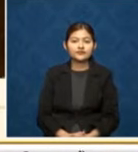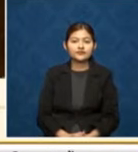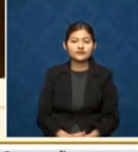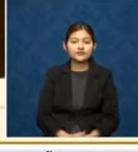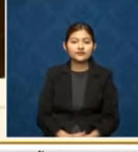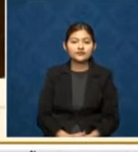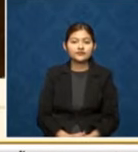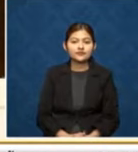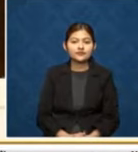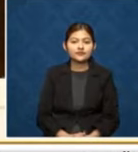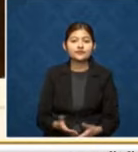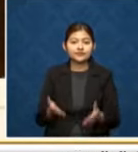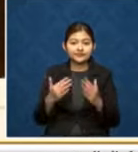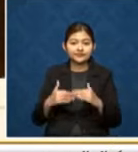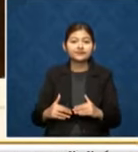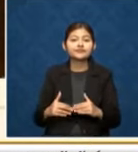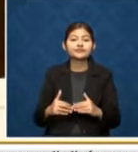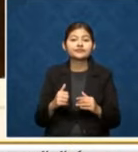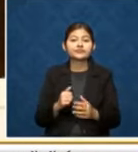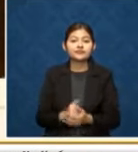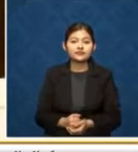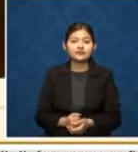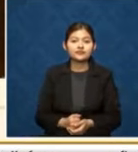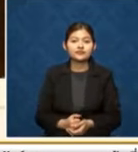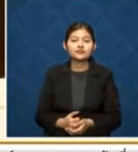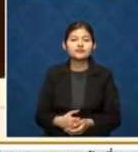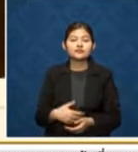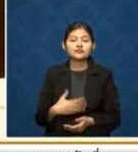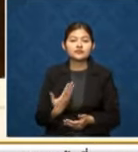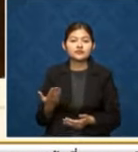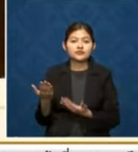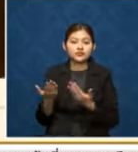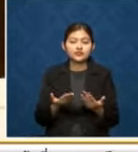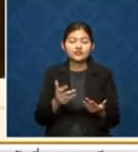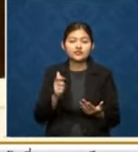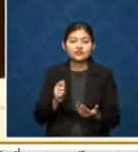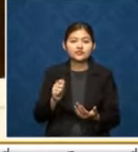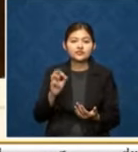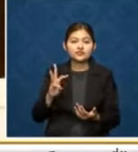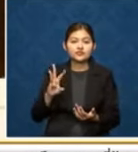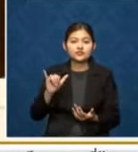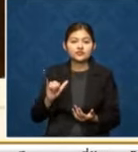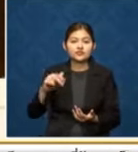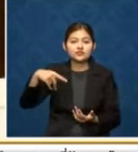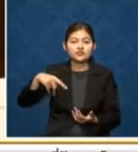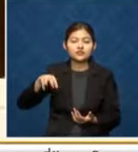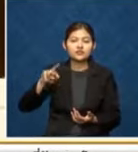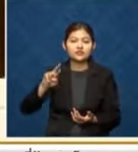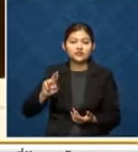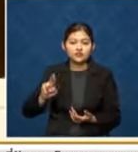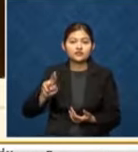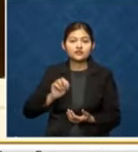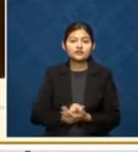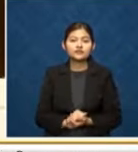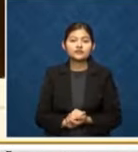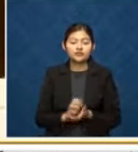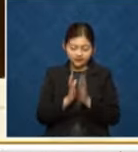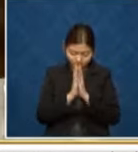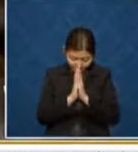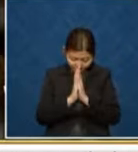ผมข้ามนะครับเชิญท่านอวยพรศรีชาวลิตครับ เรียนท่านประธานสภาที่เ